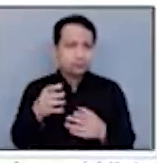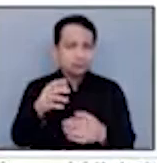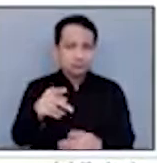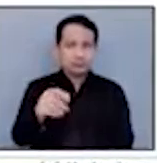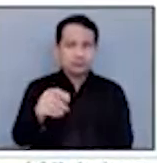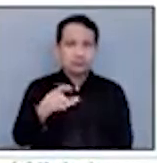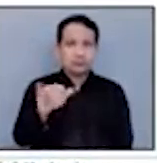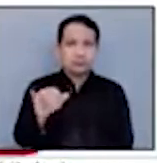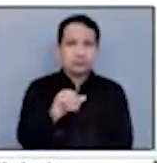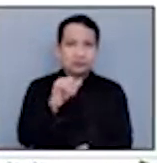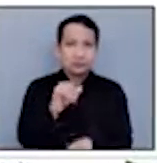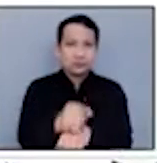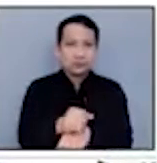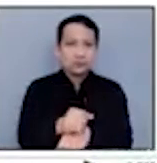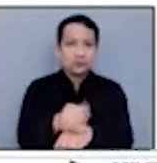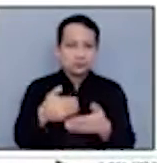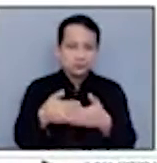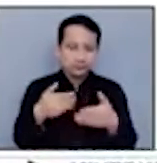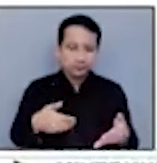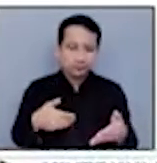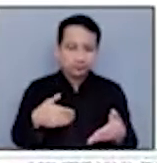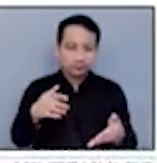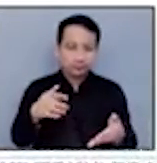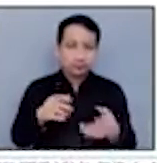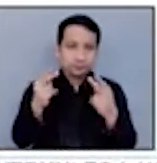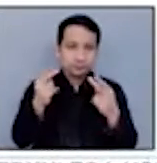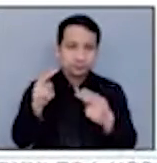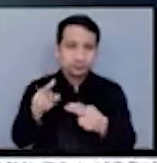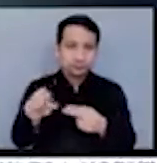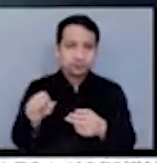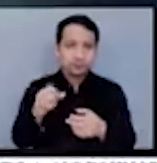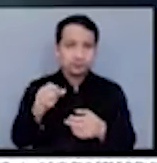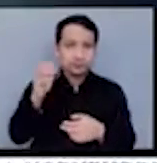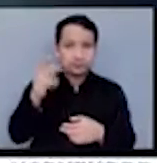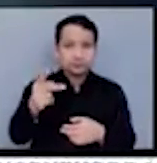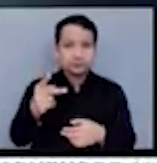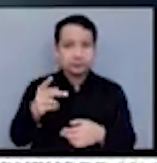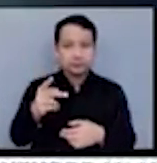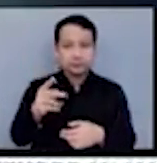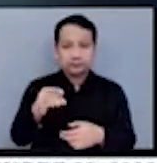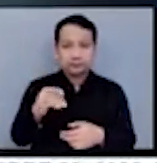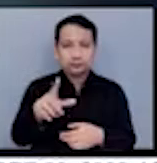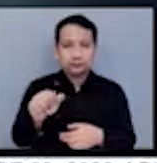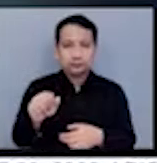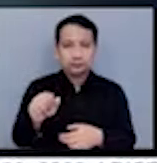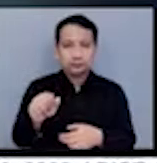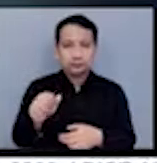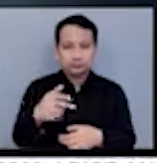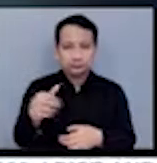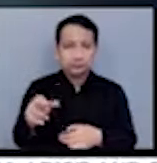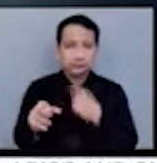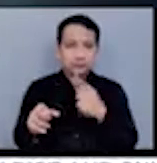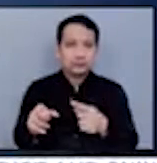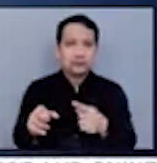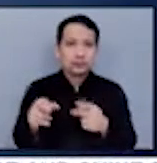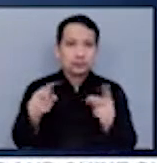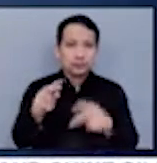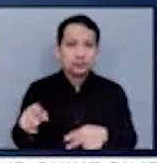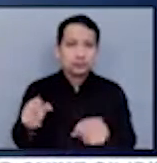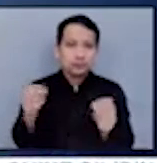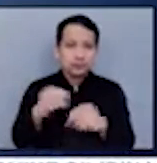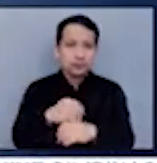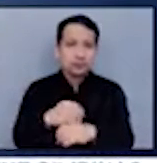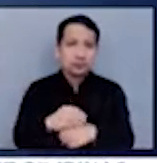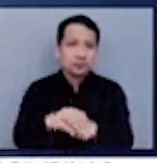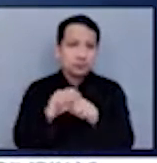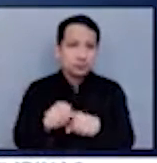Palawan bago ang pagbisita ni U.S. Vice President Kamala Harris sa bansa. Batay sa report ng Palawan Police Provincial Office, posibleng galing